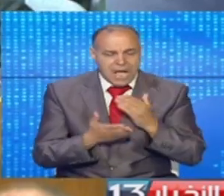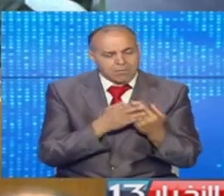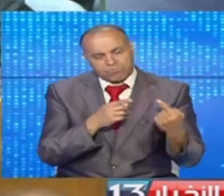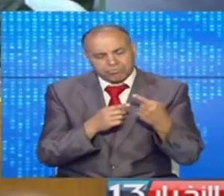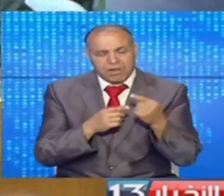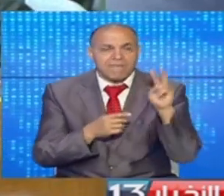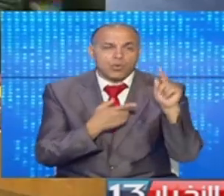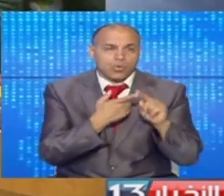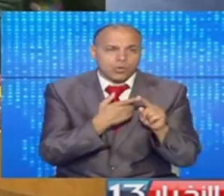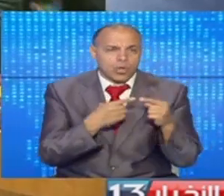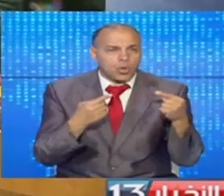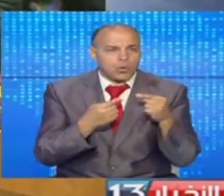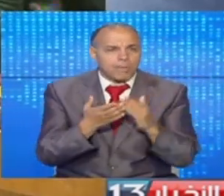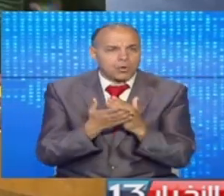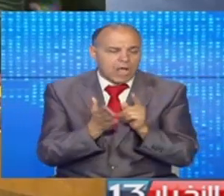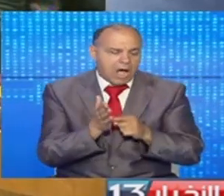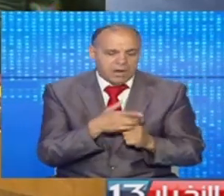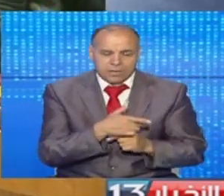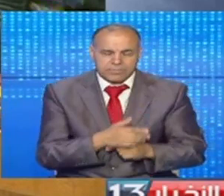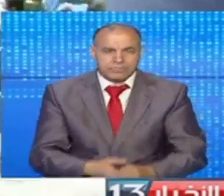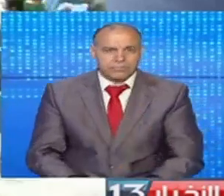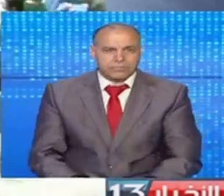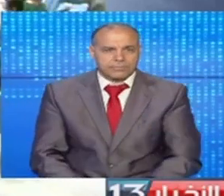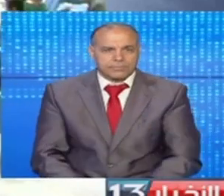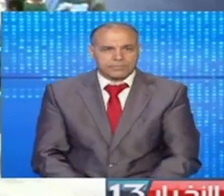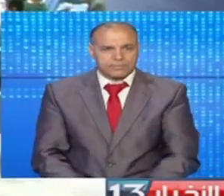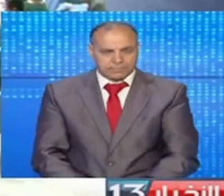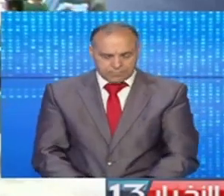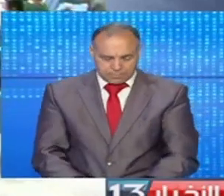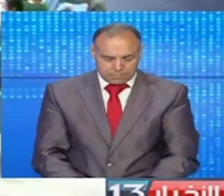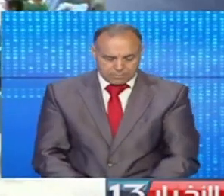النقض الفيتو ضد مشروع القرار.